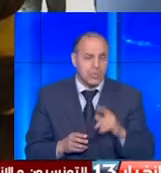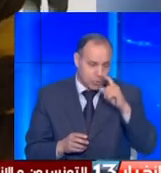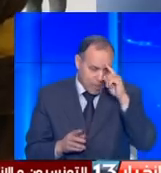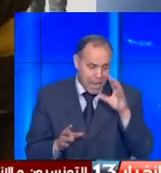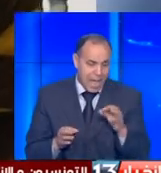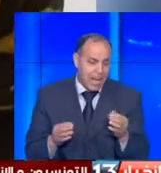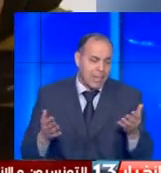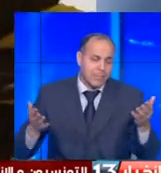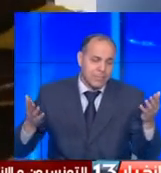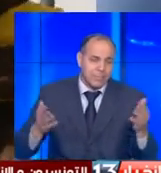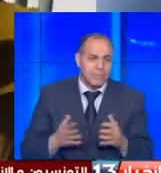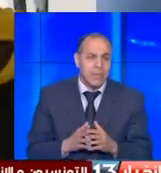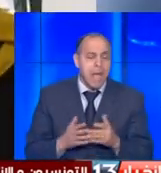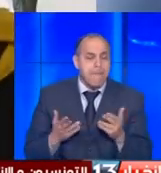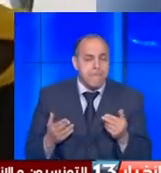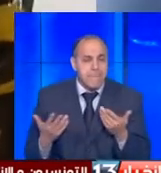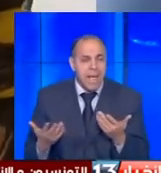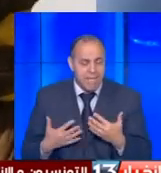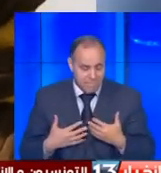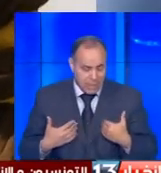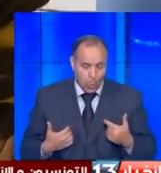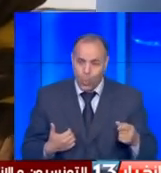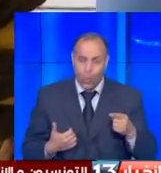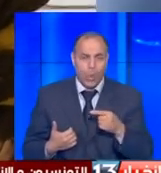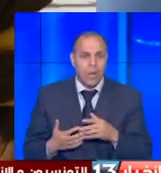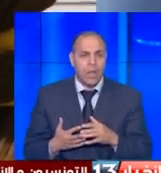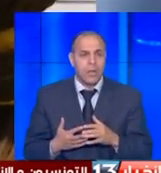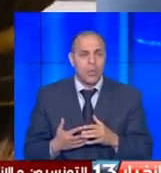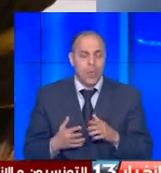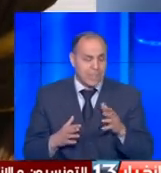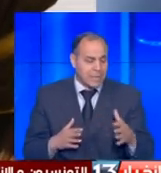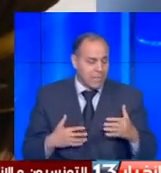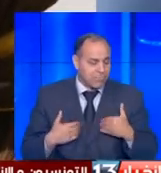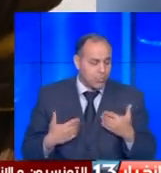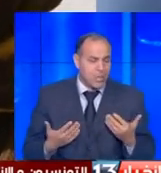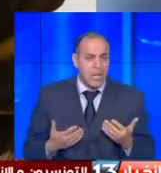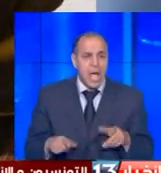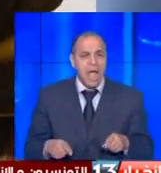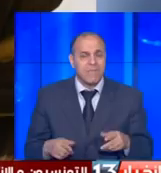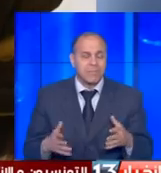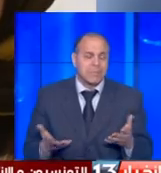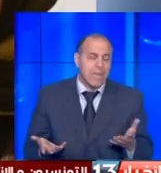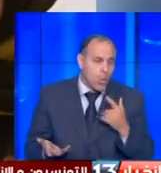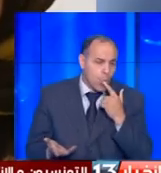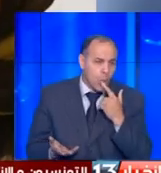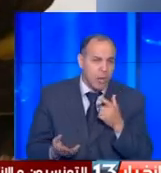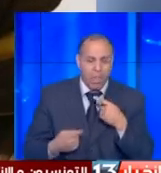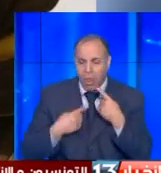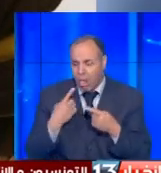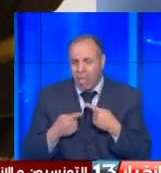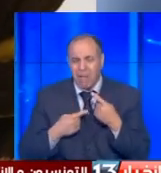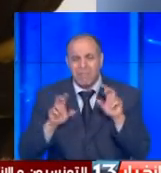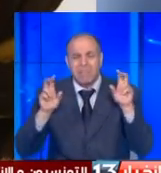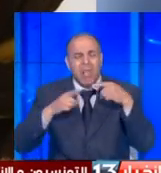نلقاو حاجات معناها اللي تفرحنا وتطمن عليها وليداتنا، وخايفين برشا بلاتوات ولات ياسر